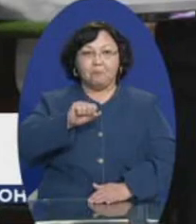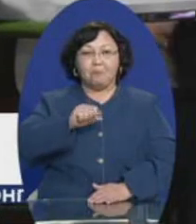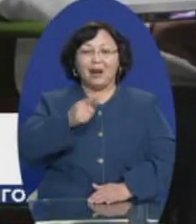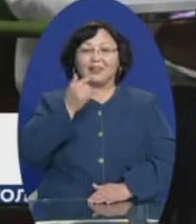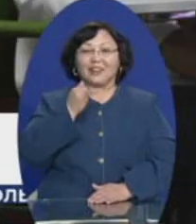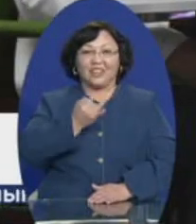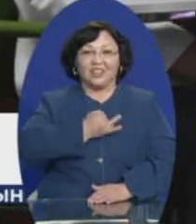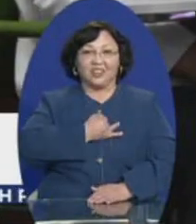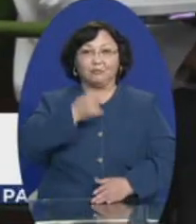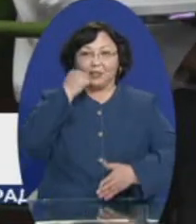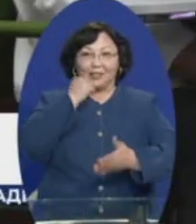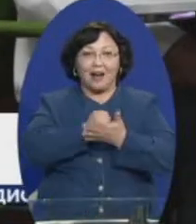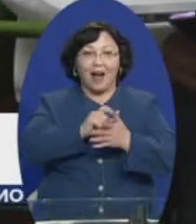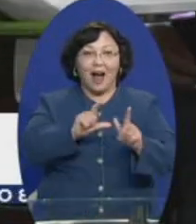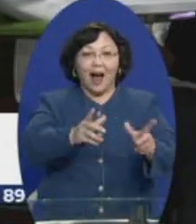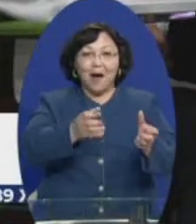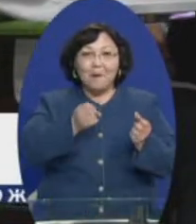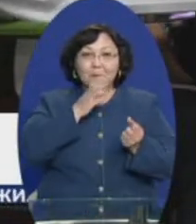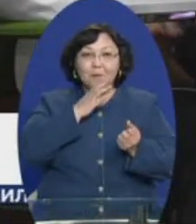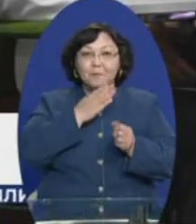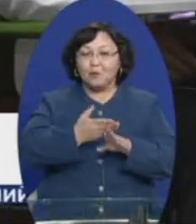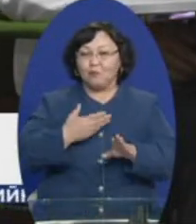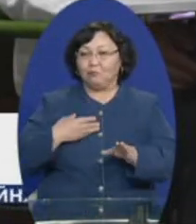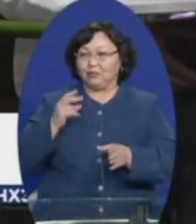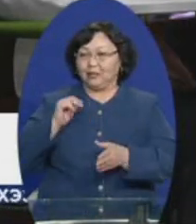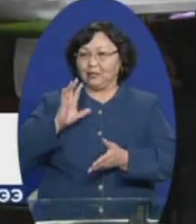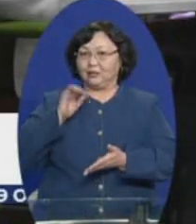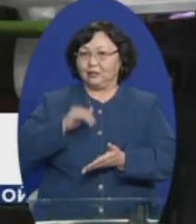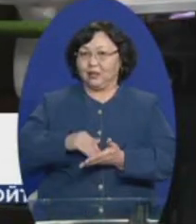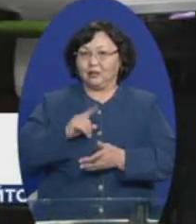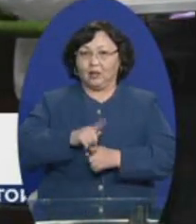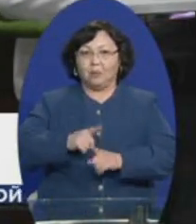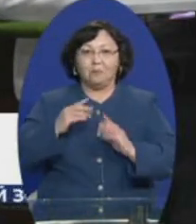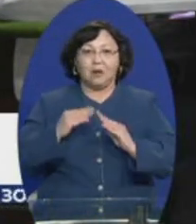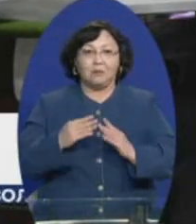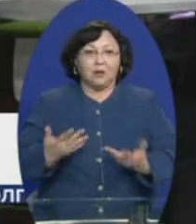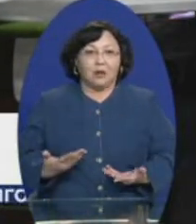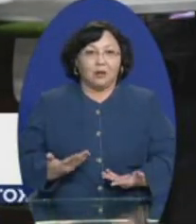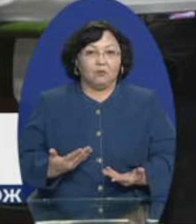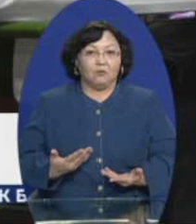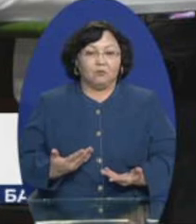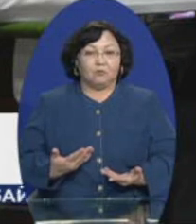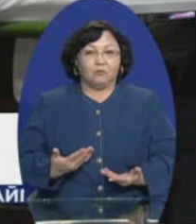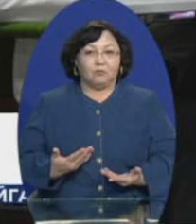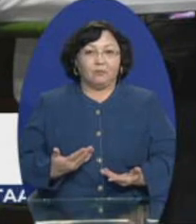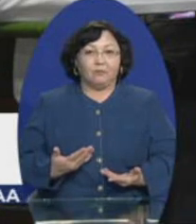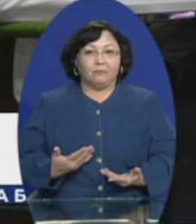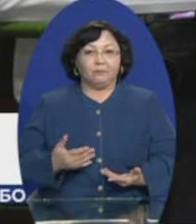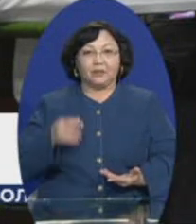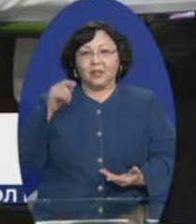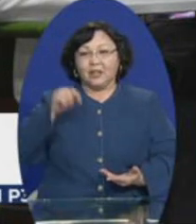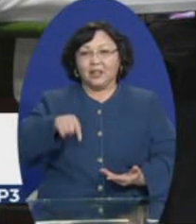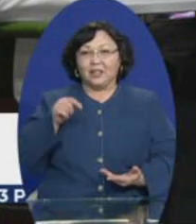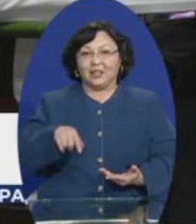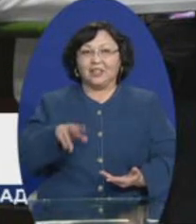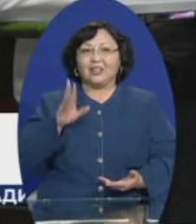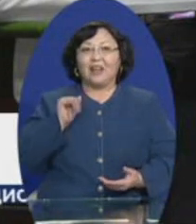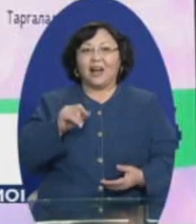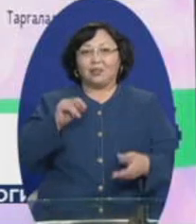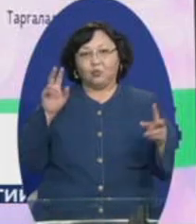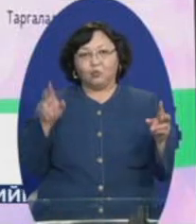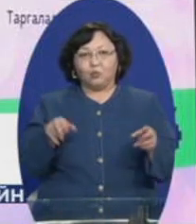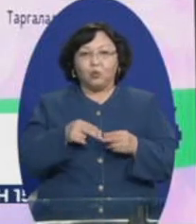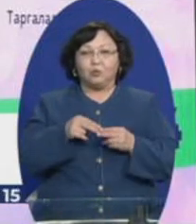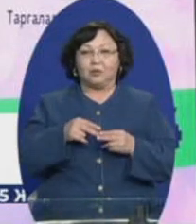ажиллах ёстой. Энэ стандартынхаа дагуу баримтлж ингээд ингэ шалгуур үзүүлэлтэн дээр тийм хангагдсан байдаг учраас энэнийхэн шалгуур үзүүлэлтээ дүгнэлтээд